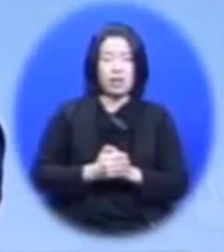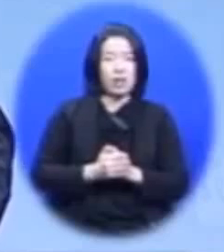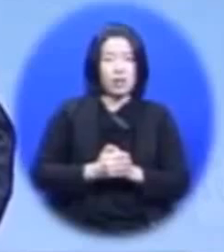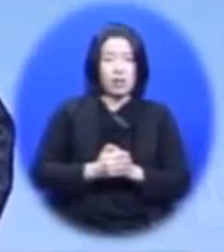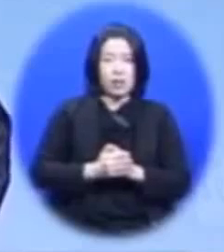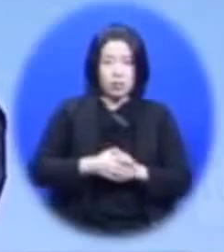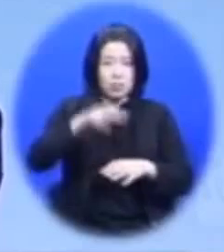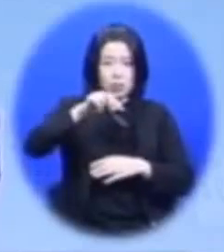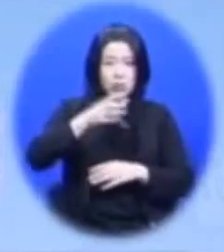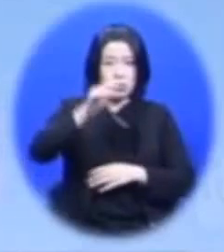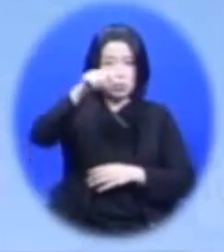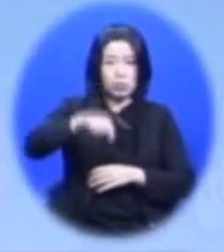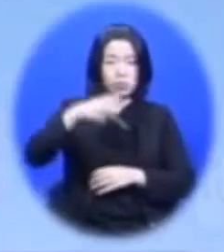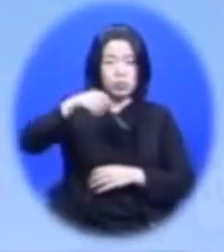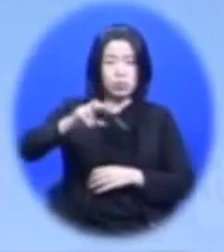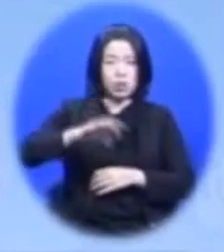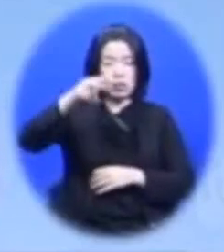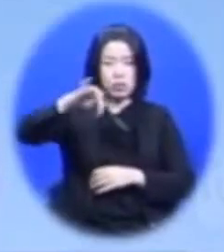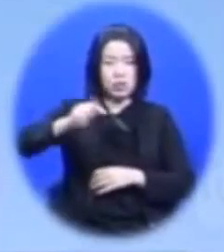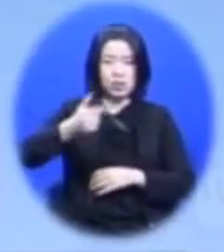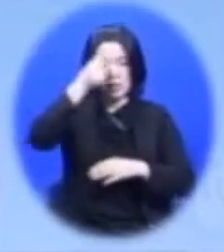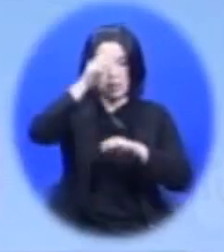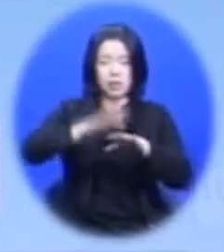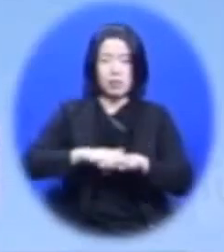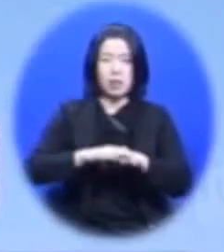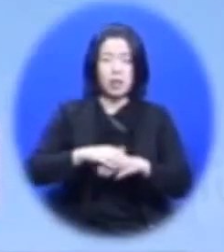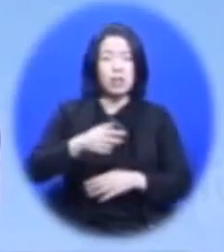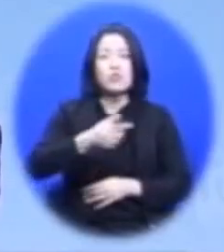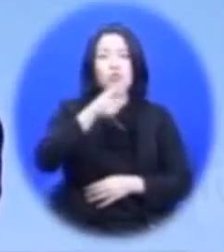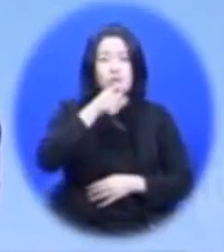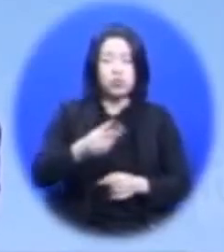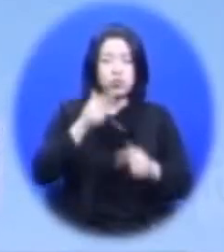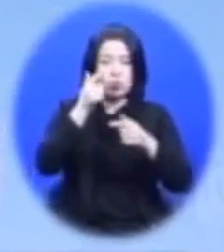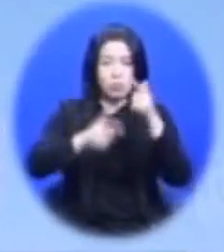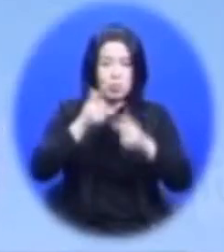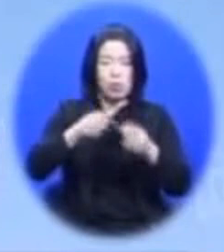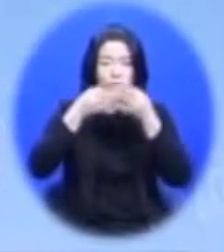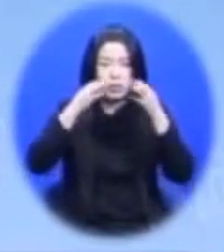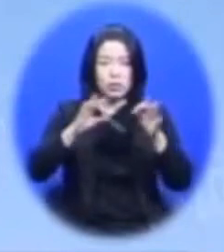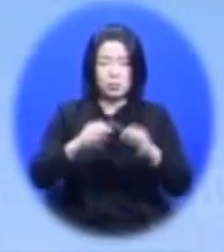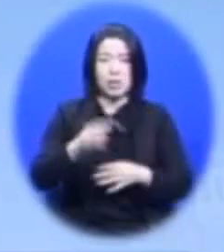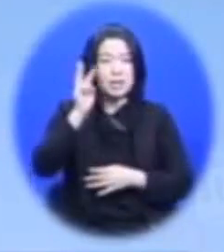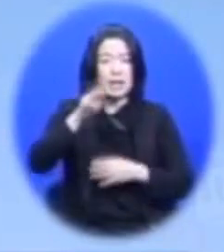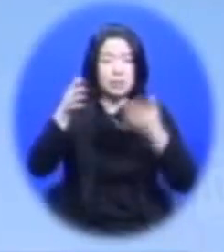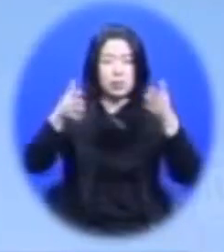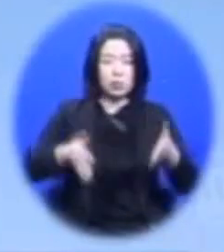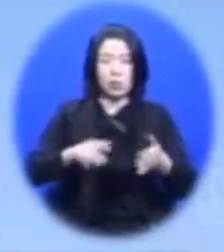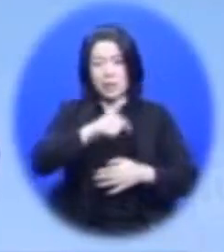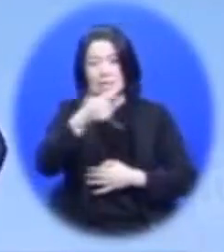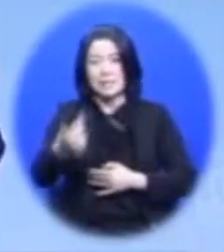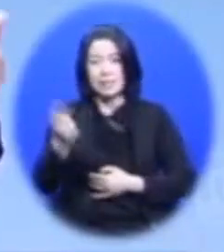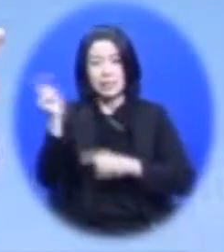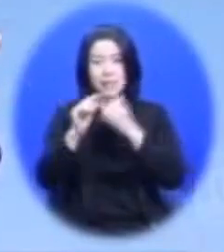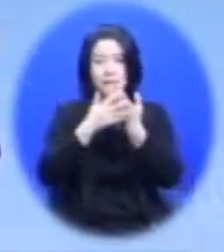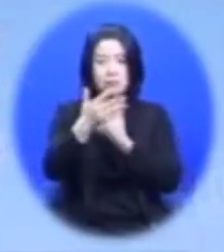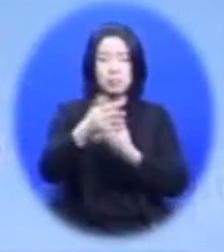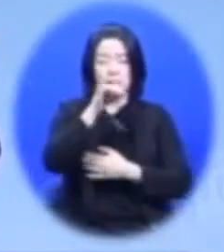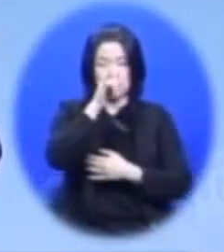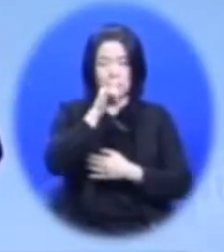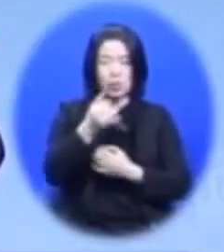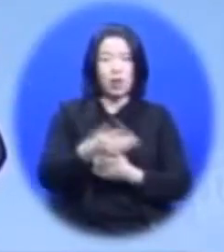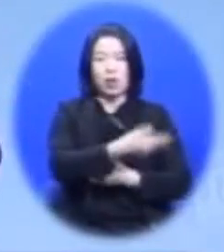송구영신 예배와 신년 집회, 수목금 4일 동안에 저녁 집회가 있습니다. 여러분, 정말 함께